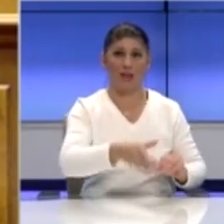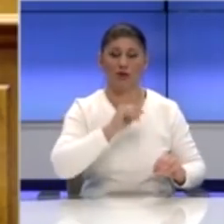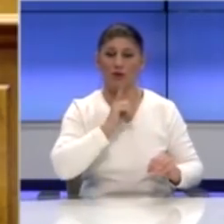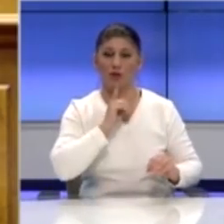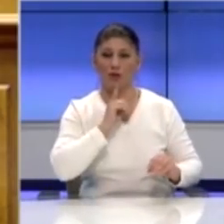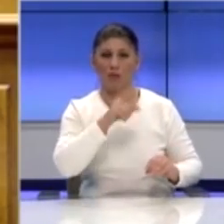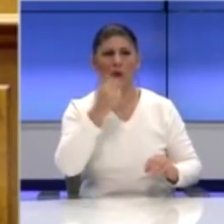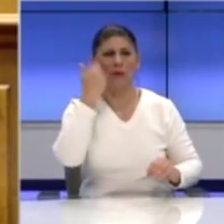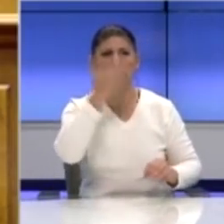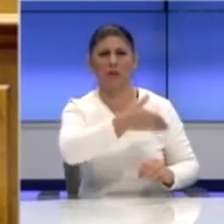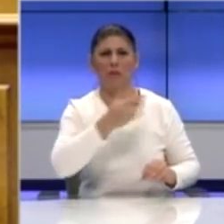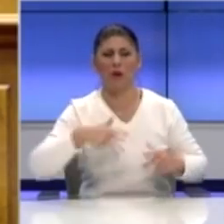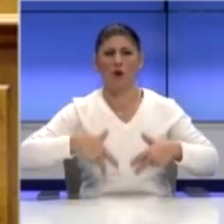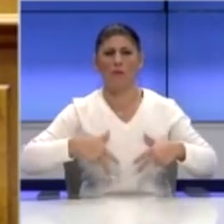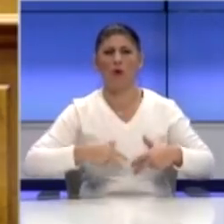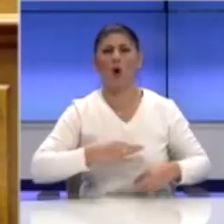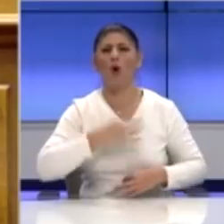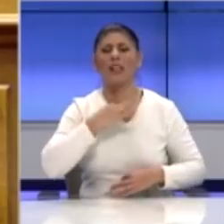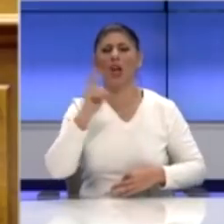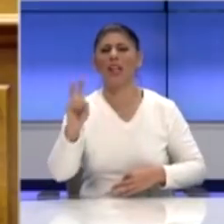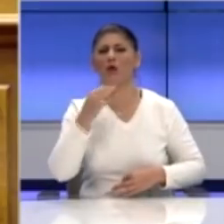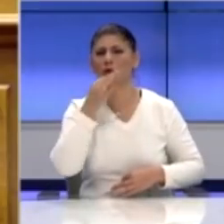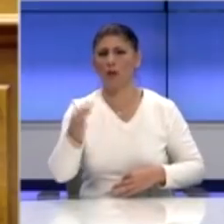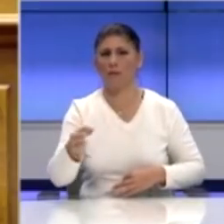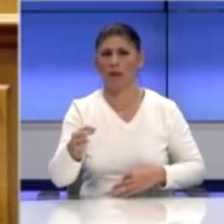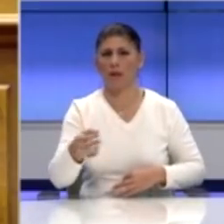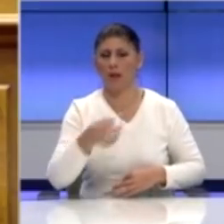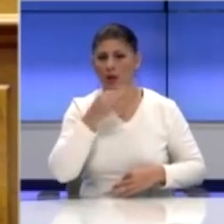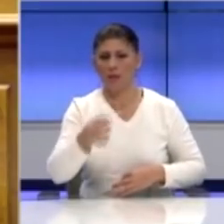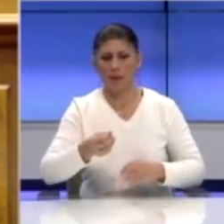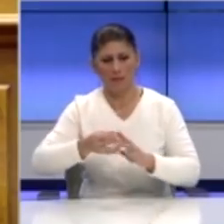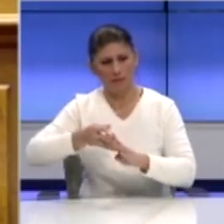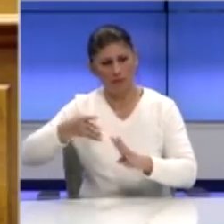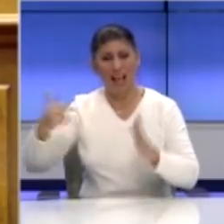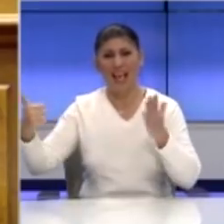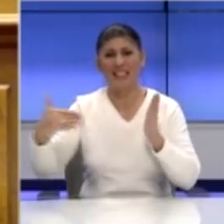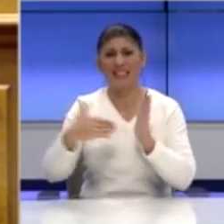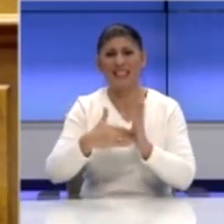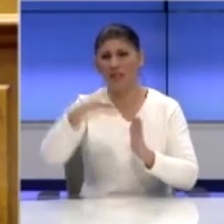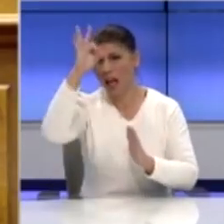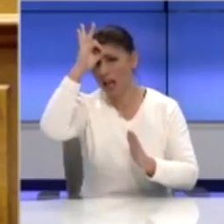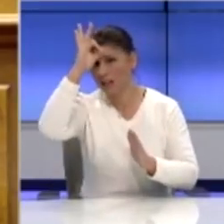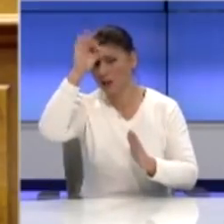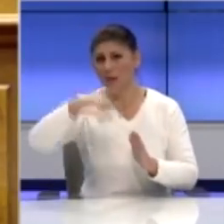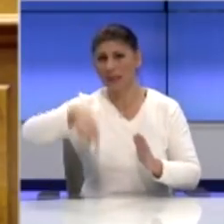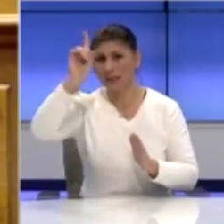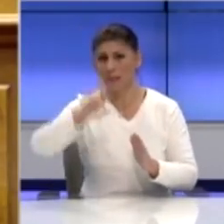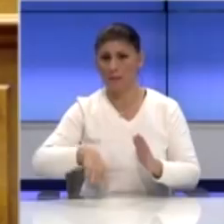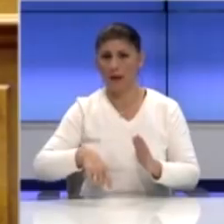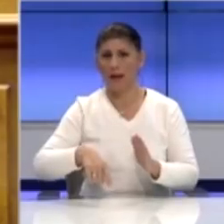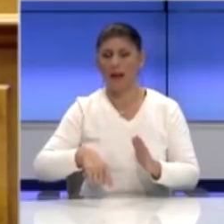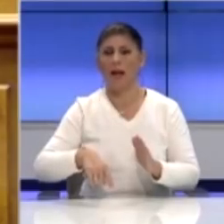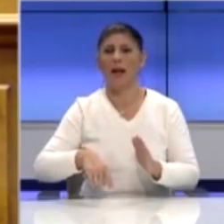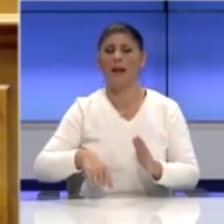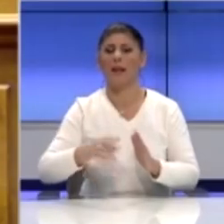είπε ανερυθρίαστα ο υπουργός σας, ο κύριος Χρυσοχοΐδης, σχολιάζοντας το μεγάλο συνωστισμό των 6.000 αστυνομικών τη μέρα